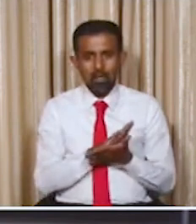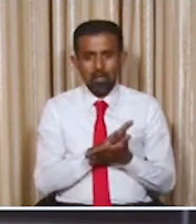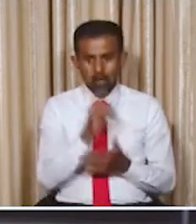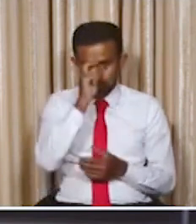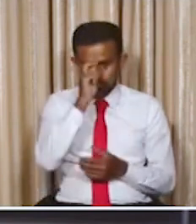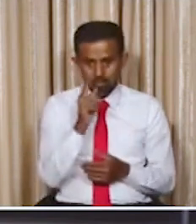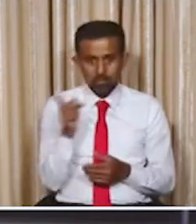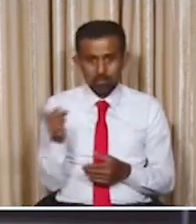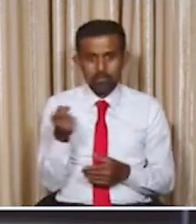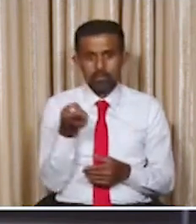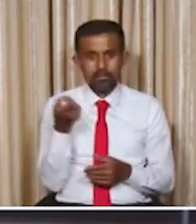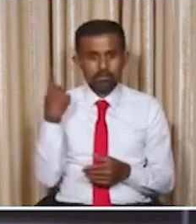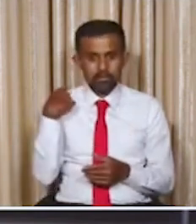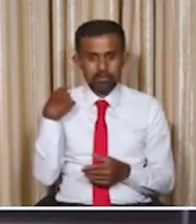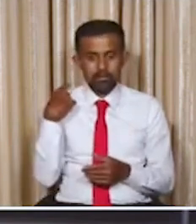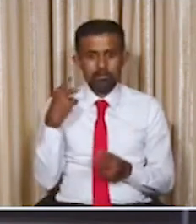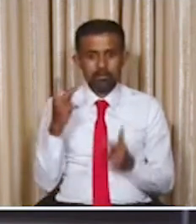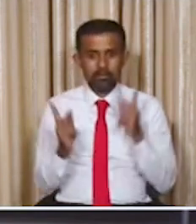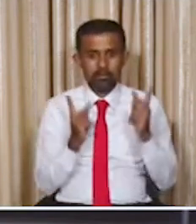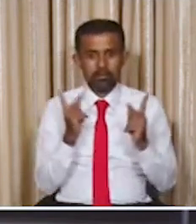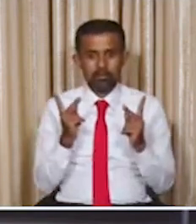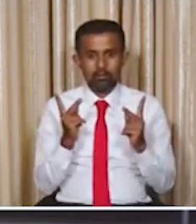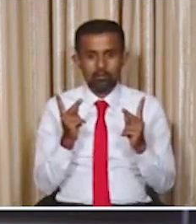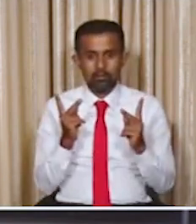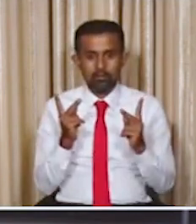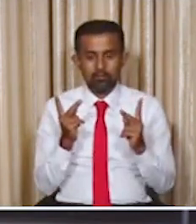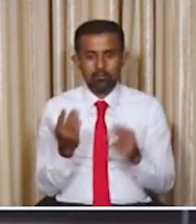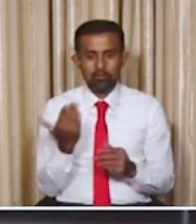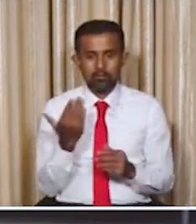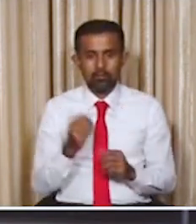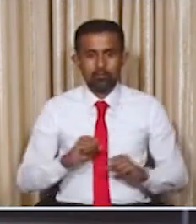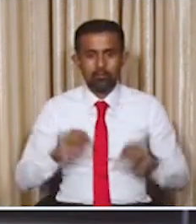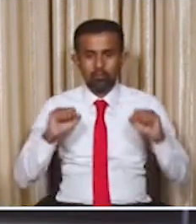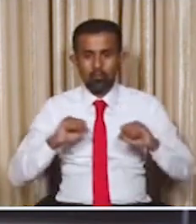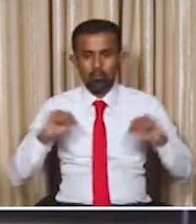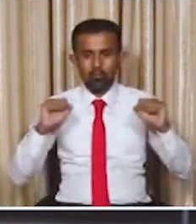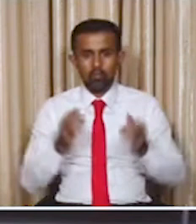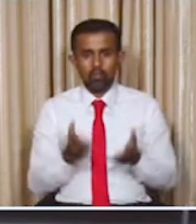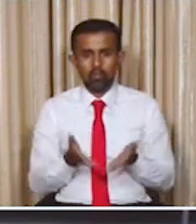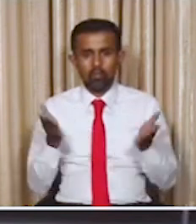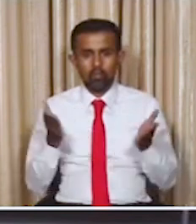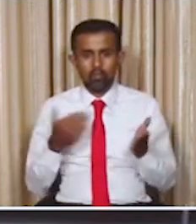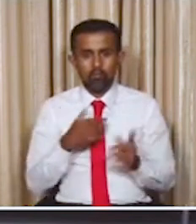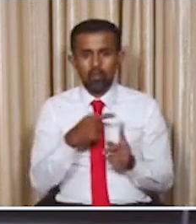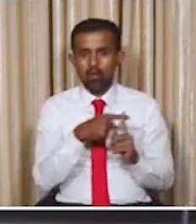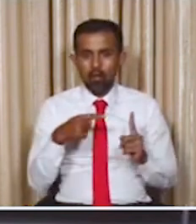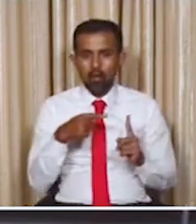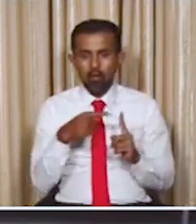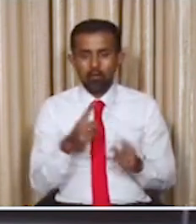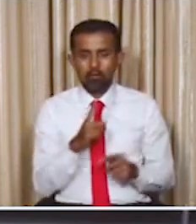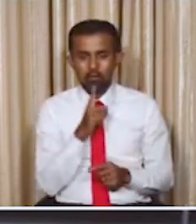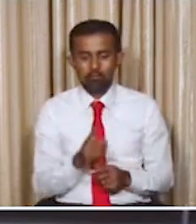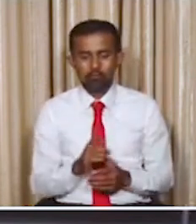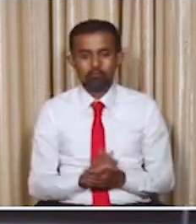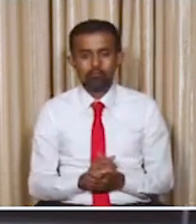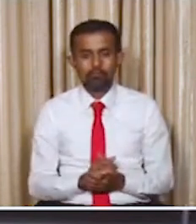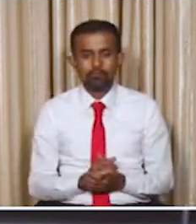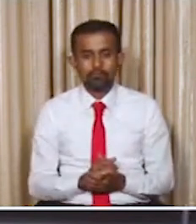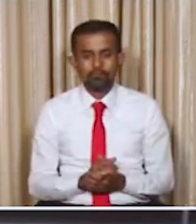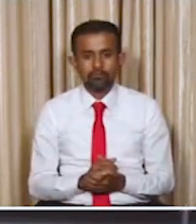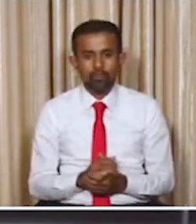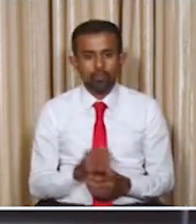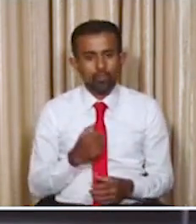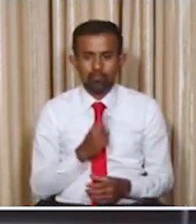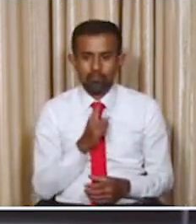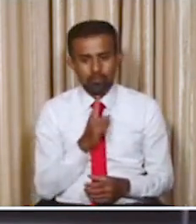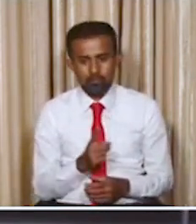tumata iye me sancharaka mege idiripita udghoshanayak thiyena india ape kotasak kiyagena mama